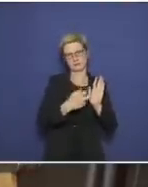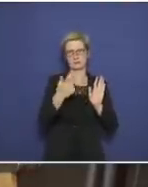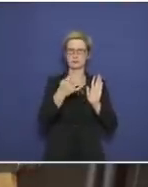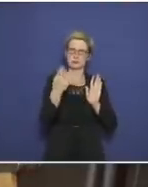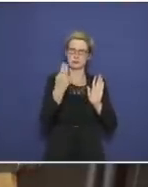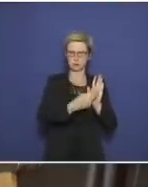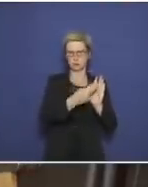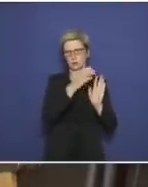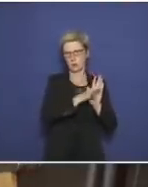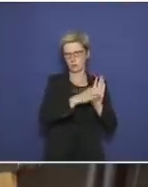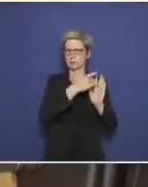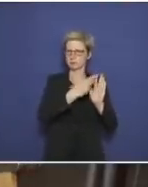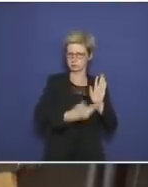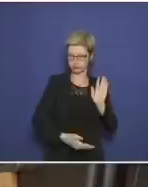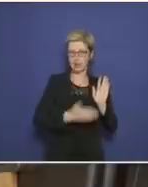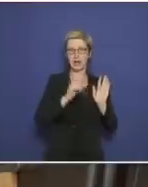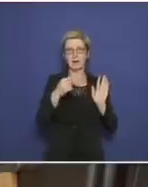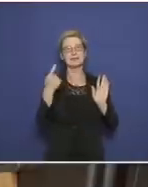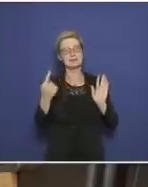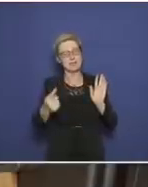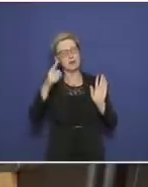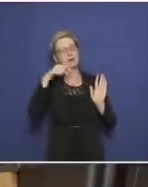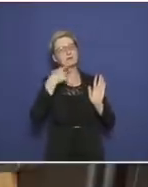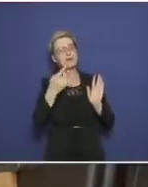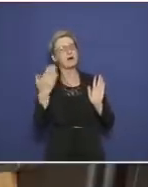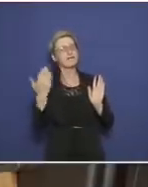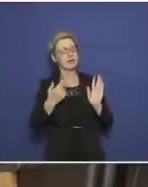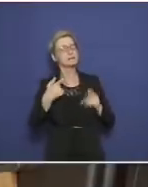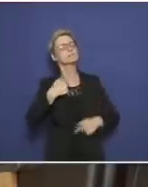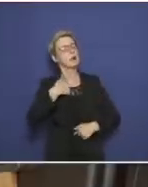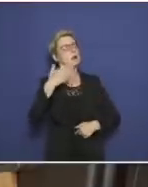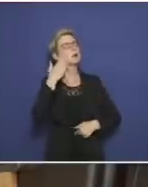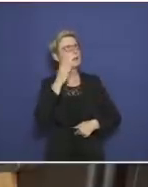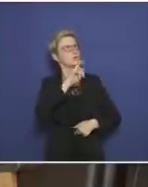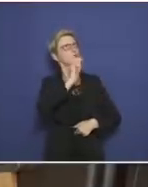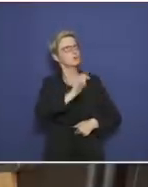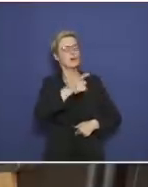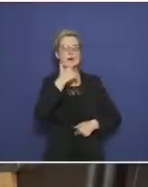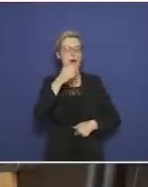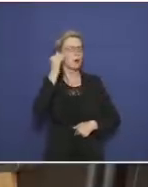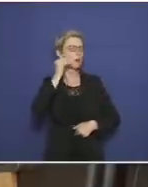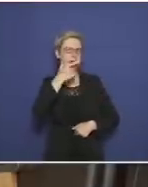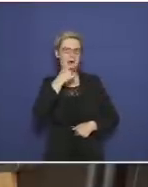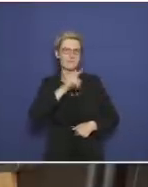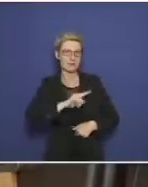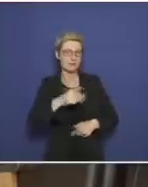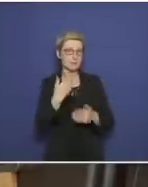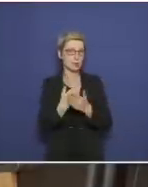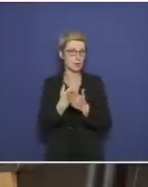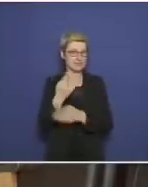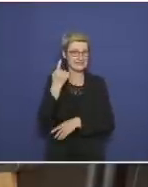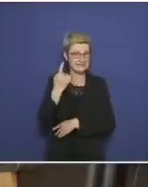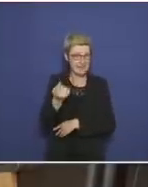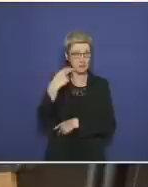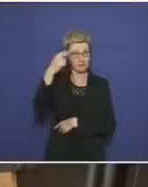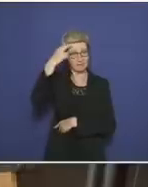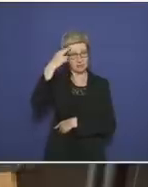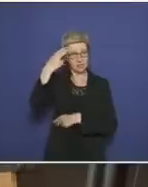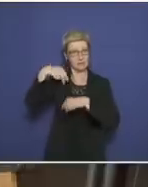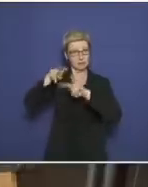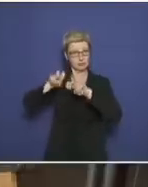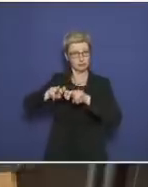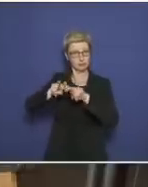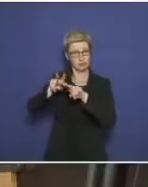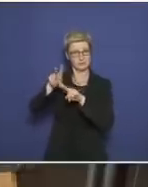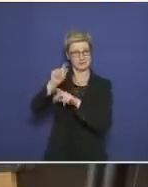bekannt. Sie würden dazu aber nicht Stellung nehmen wollen. Deswegen ist die Frage, verfügen Sie über eigene wissenschaftliche Studie, die